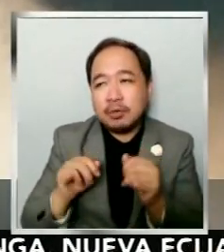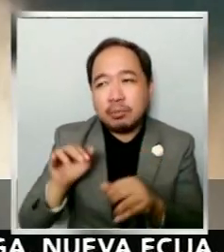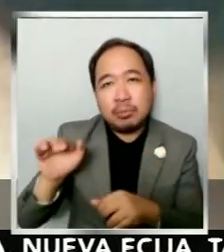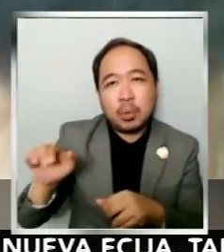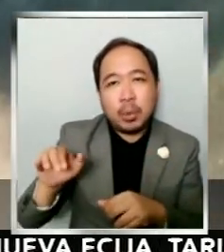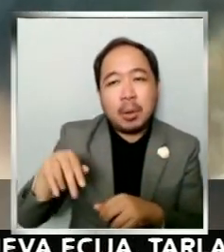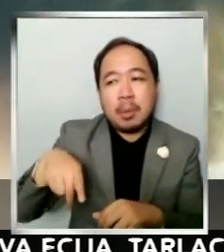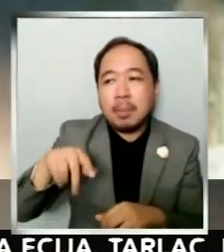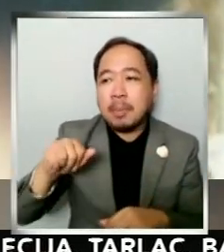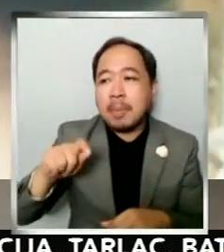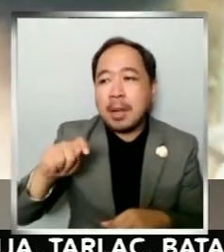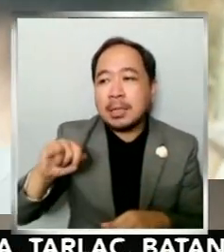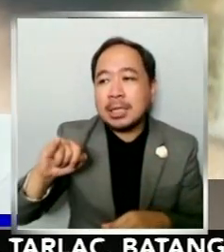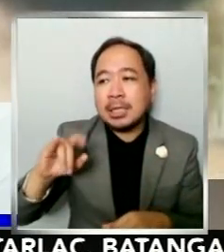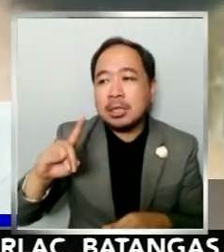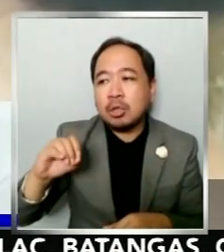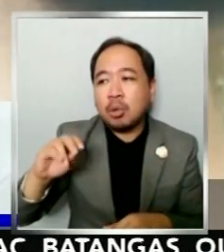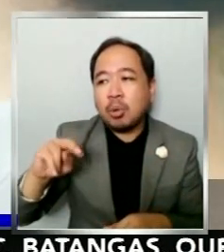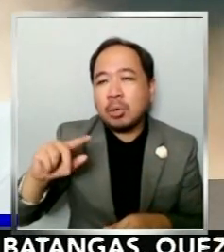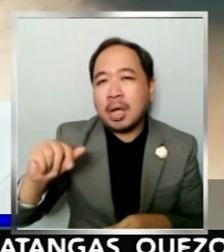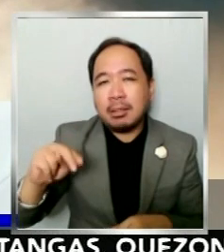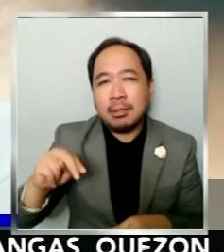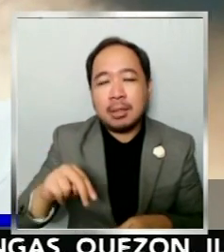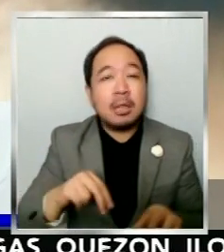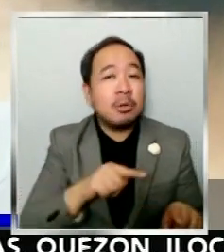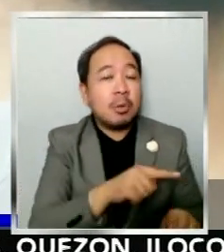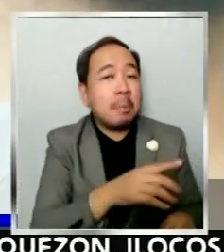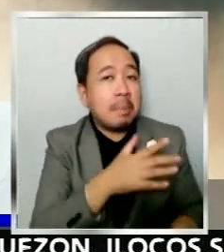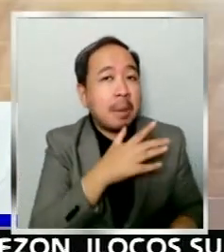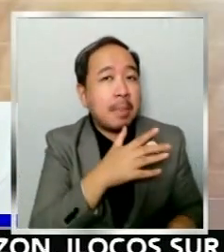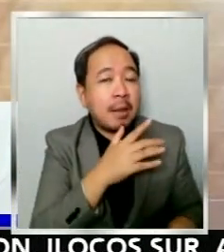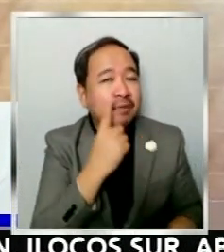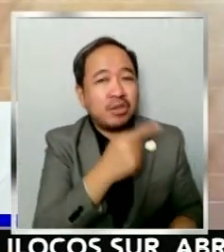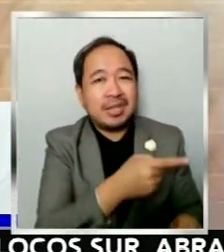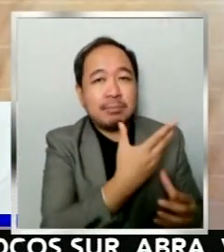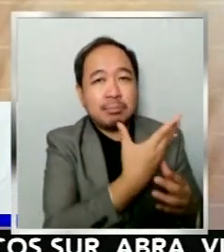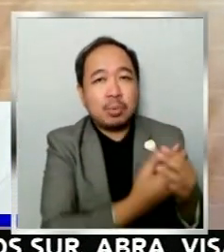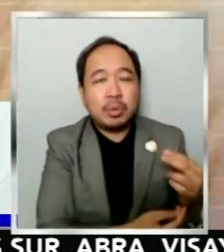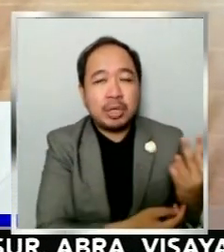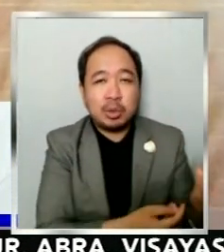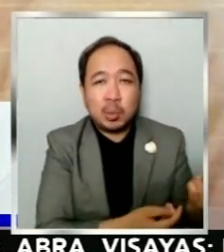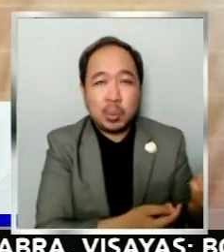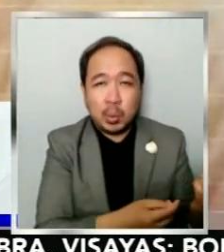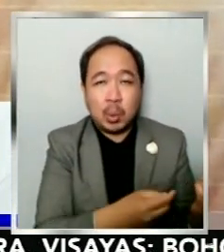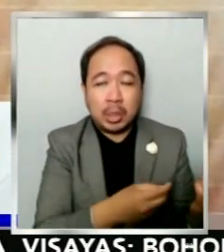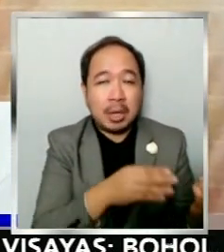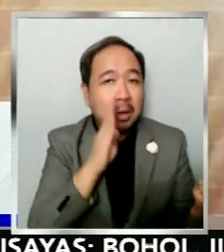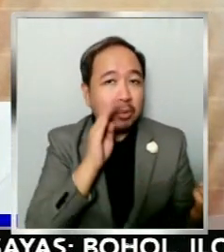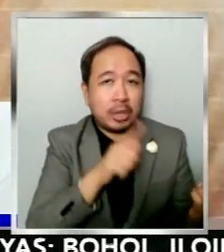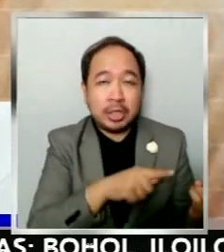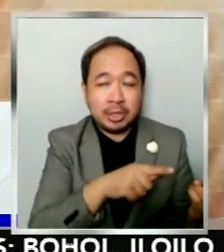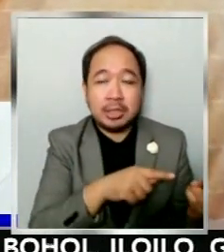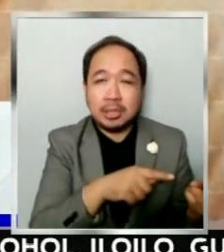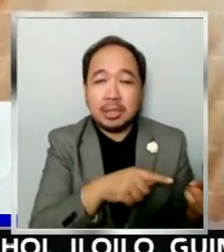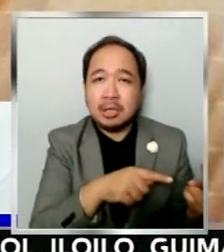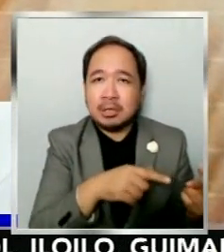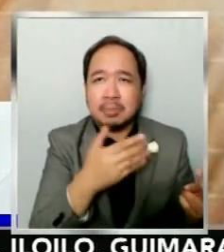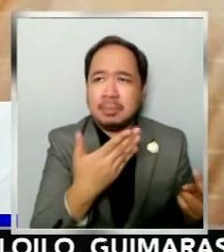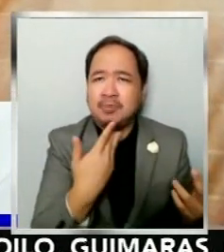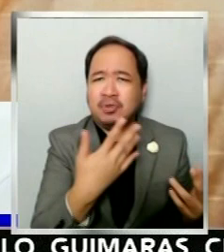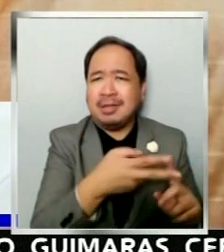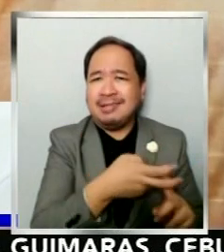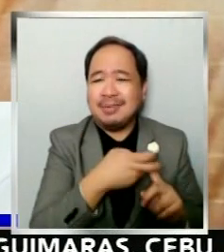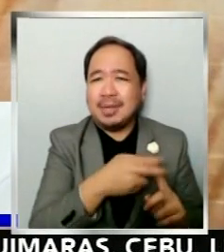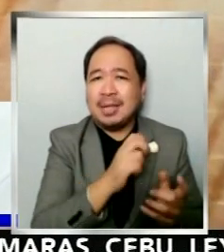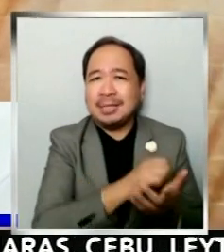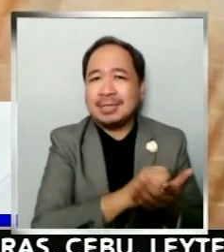ina ng nawawalang magkapatid na sina Nomer at Jeffrey Depano na nawala naman sa Santa Cruz, Laguna, naniniwalang tukoy na